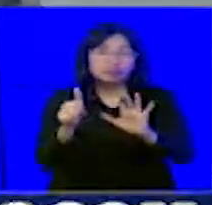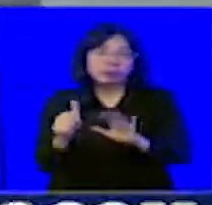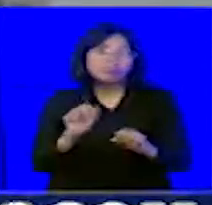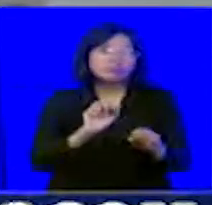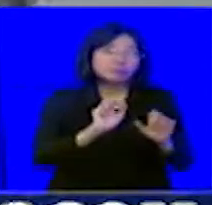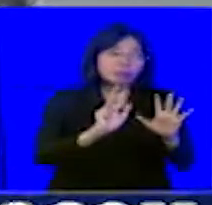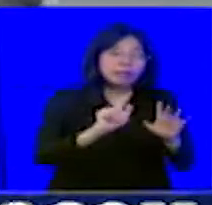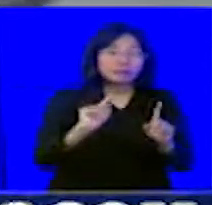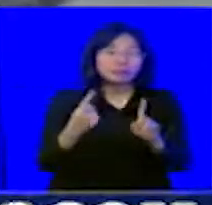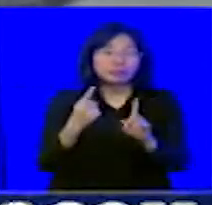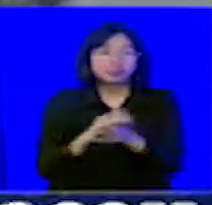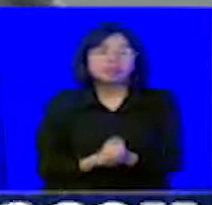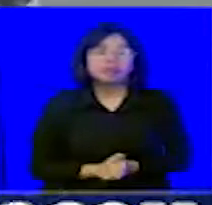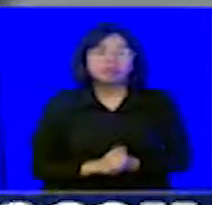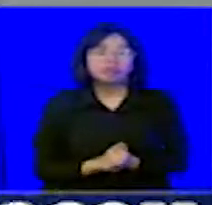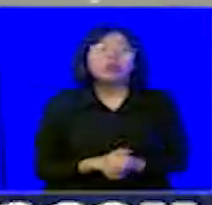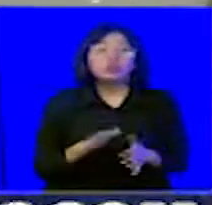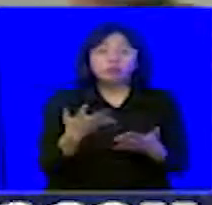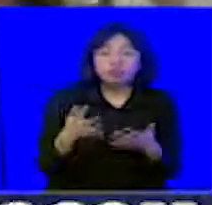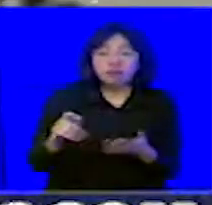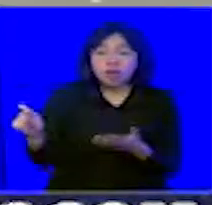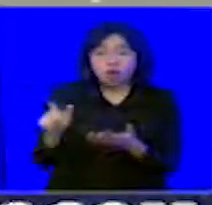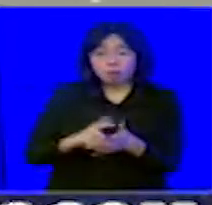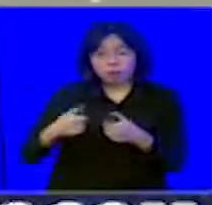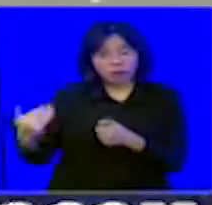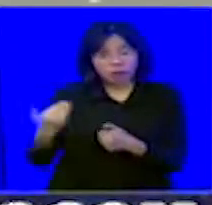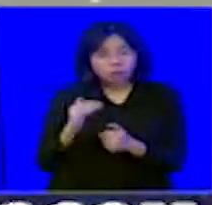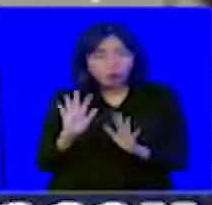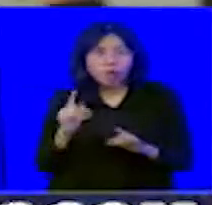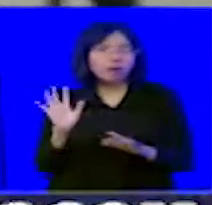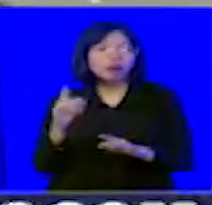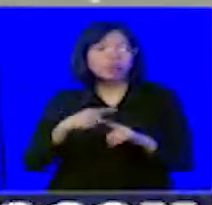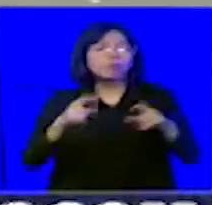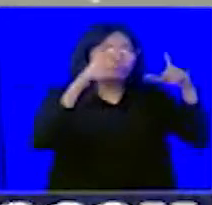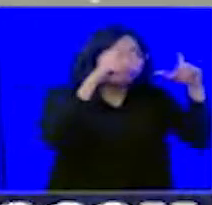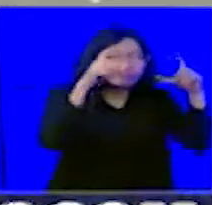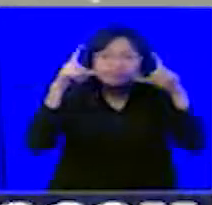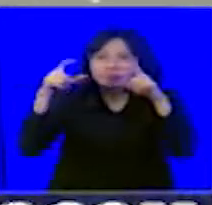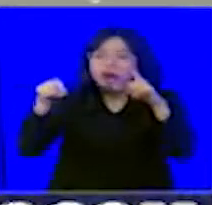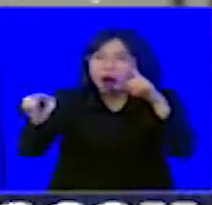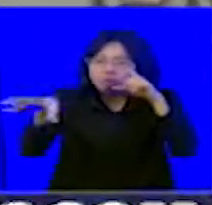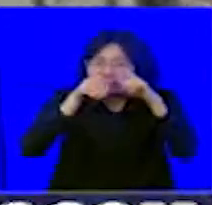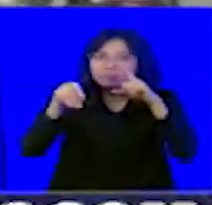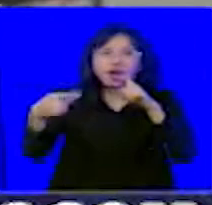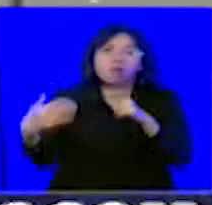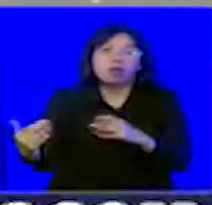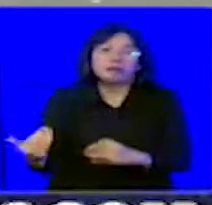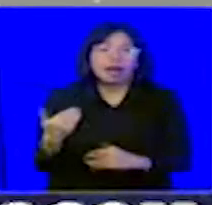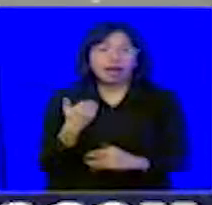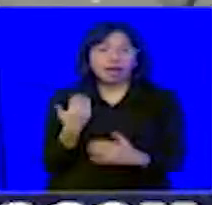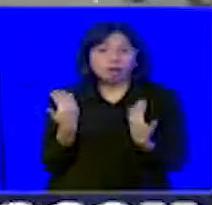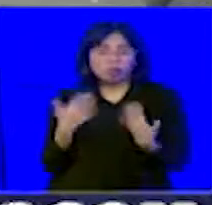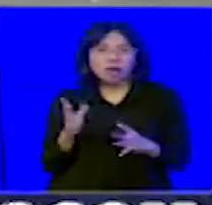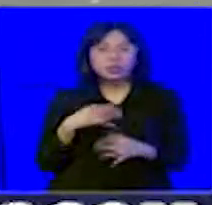0822 1666 6911. Laporan tersebut juga disertai dengan foto dan juga alamat. Nantinya petugas operasi justisi mobile akan datang langsung ke